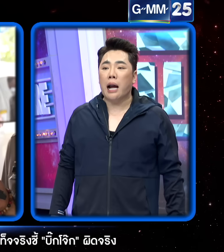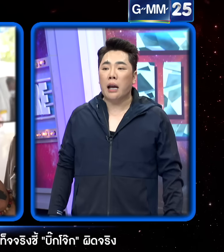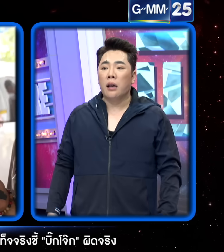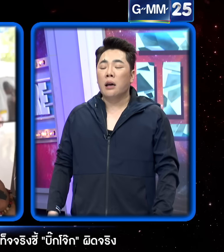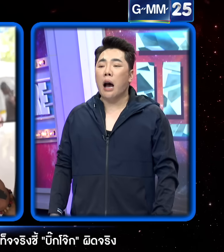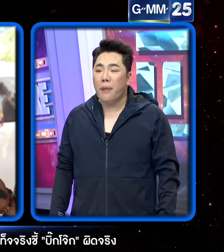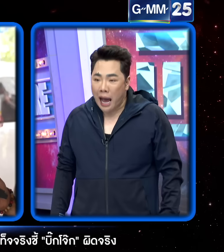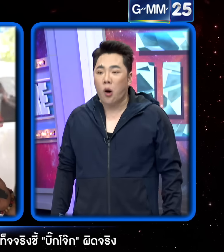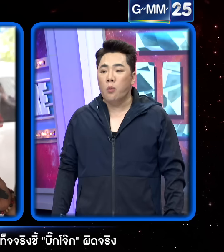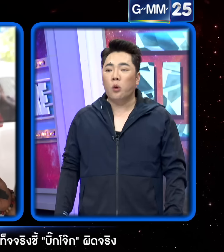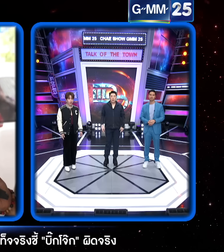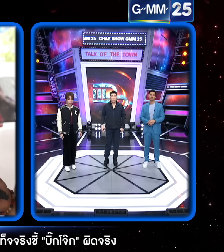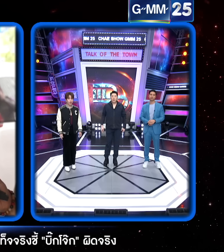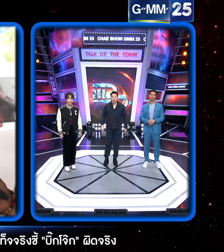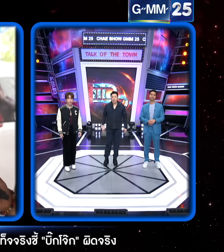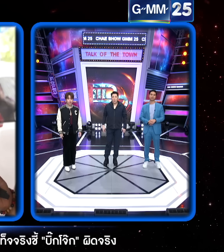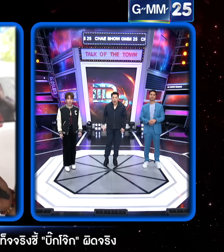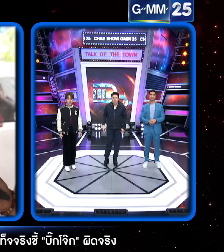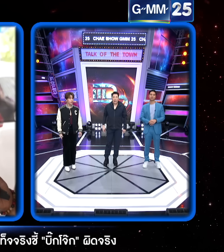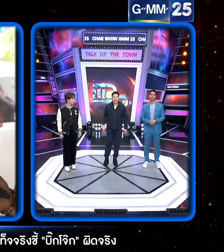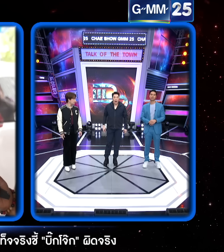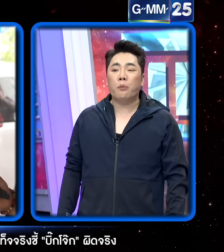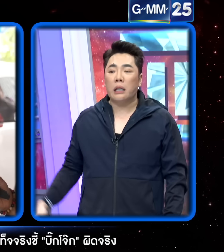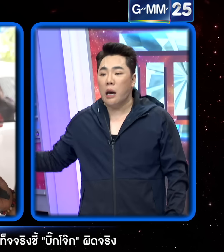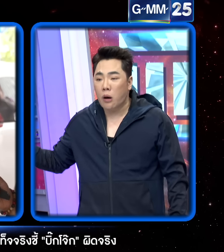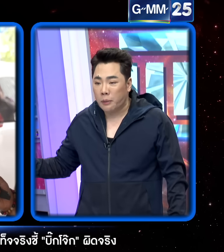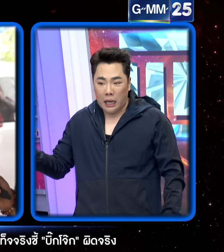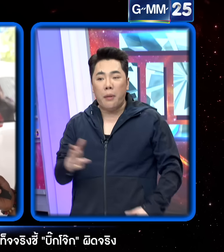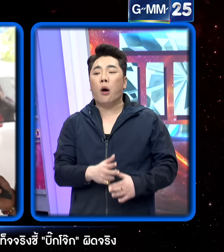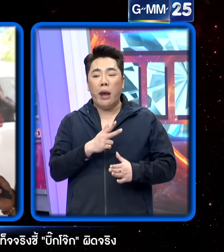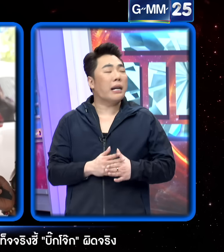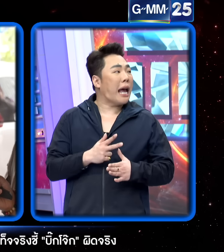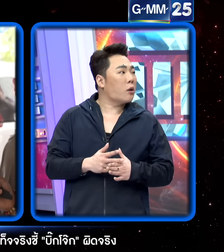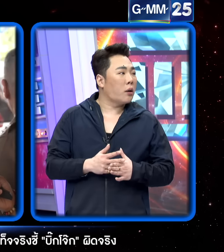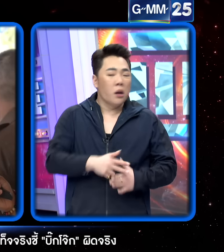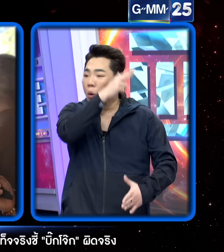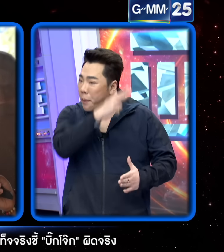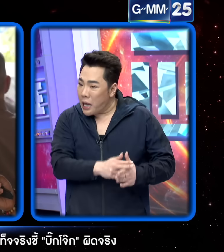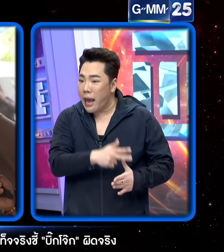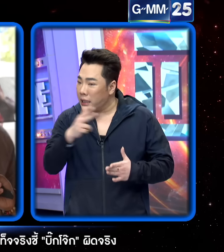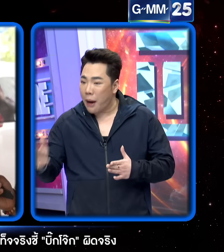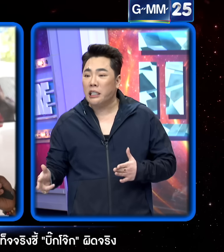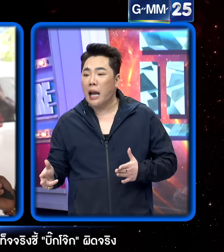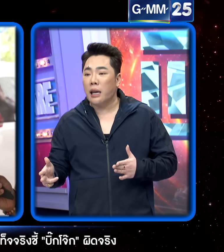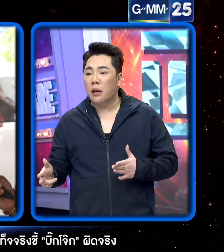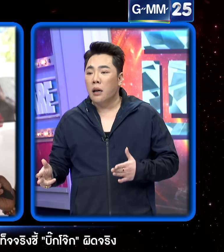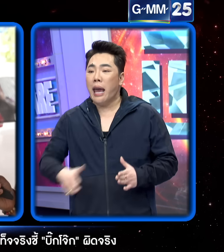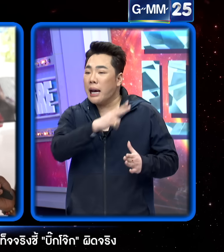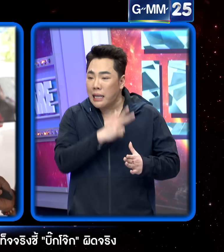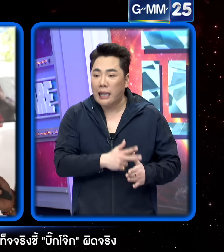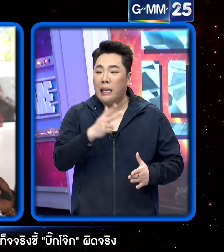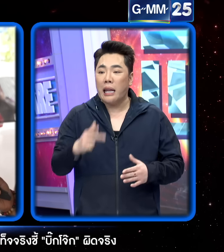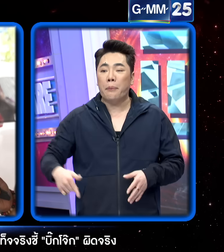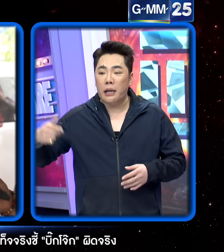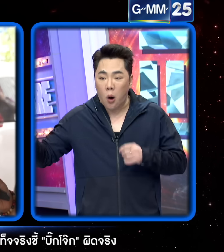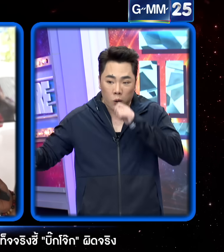ราวต่างๆ มีข้อมูลเยอะ เข้ามาให้ข้อมูลจะต้องสอบถามทนายตั้มเกี่ยวกับที่มาของเอกสารก่อนว่าไปได้เอกสารมาจากไหนเอก